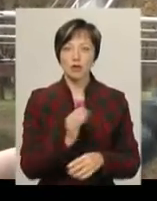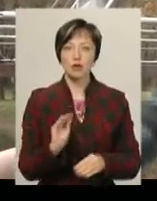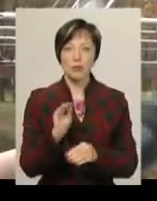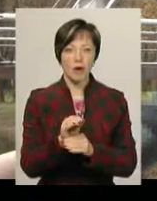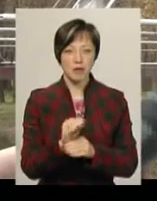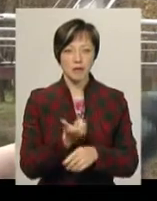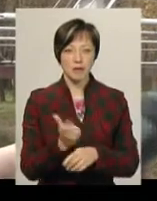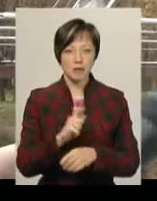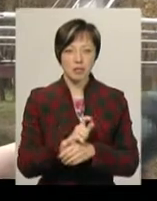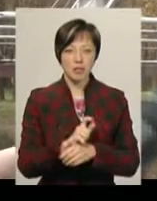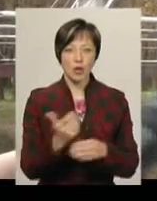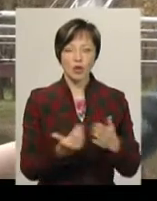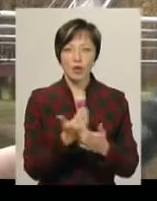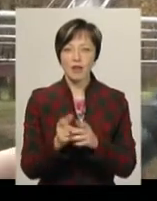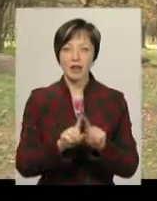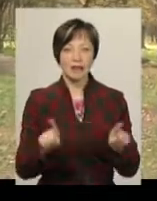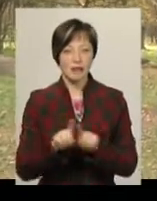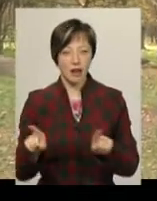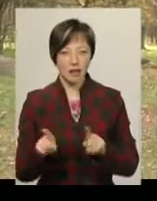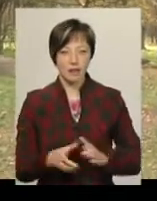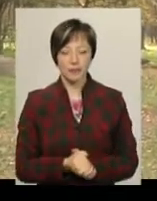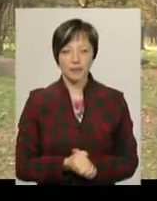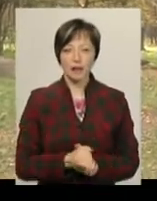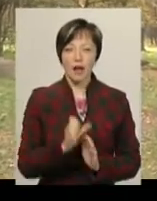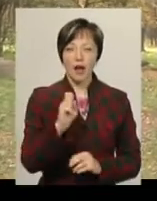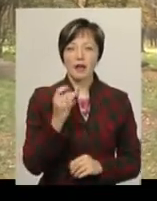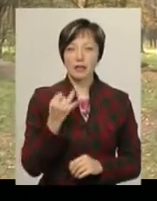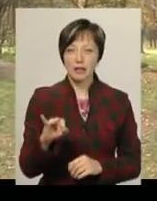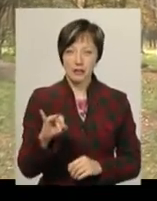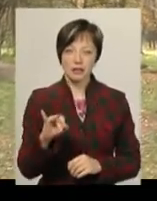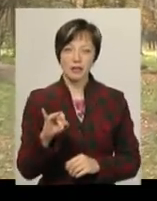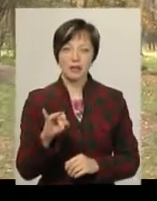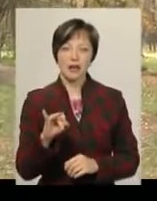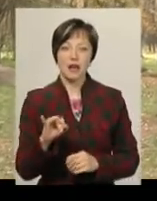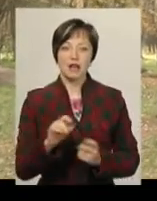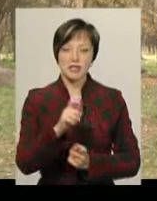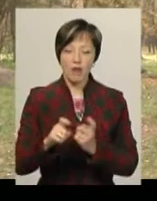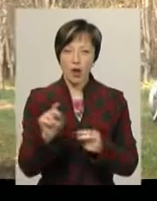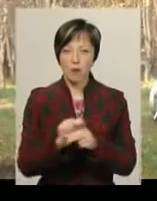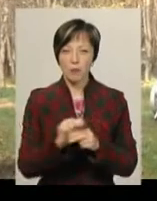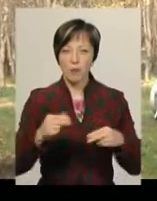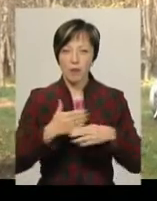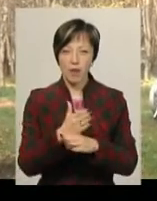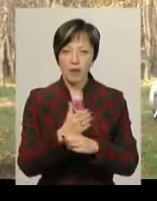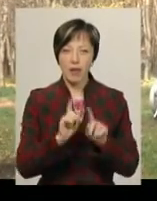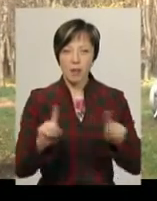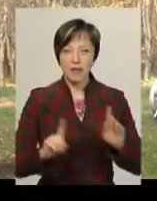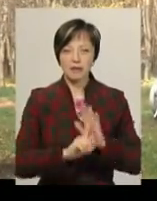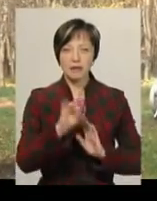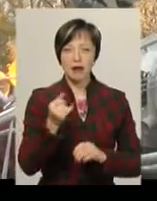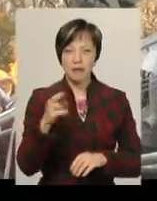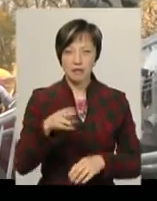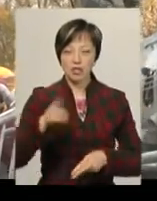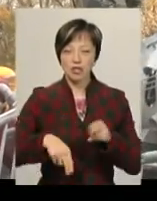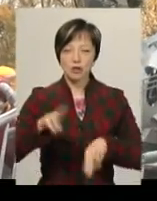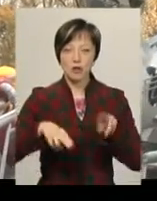додати більше нових деталей. Андрій Черніцький зварює та ремонтує поламані елементи з травня. Наразі залишилось